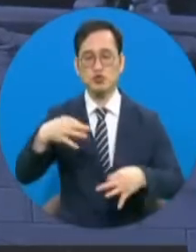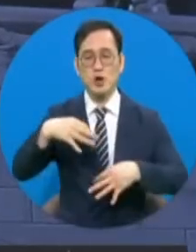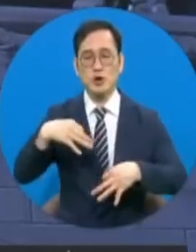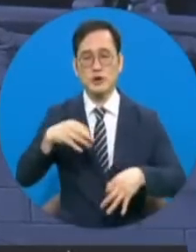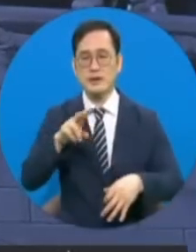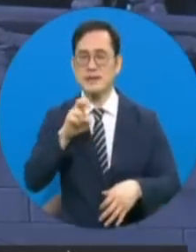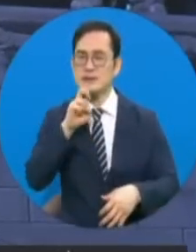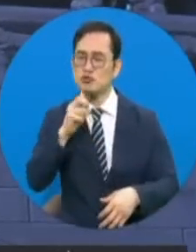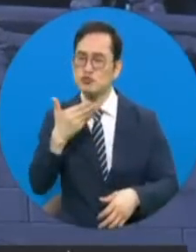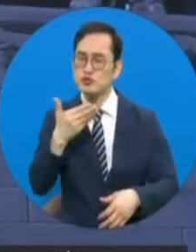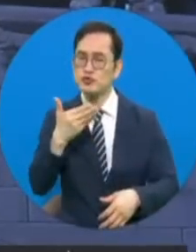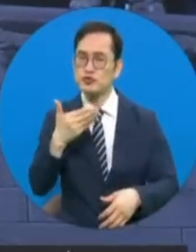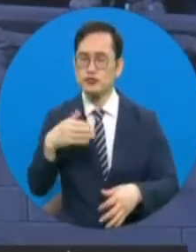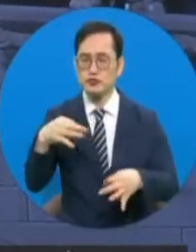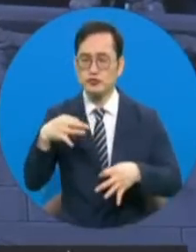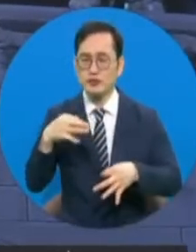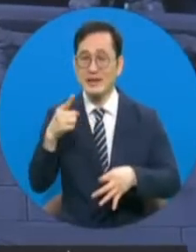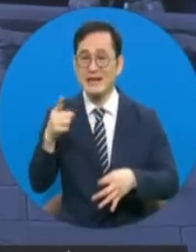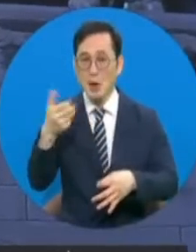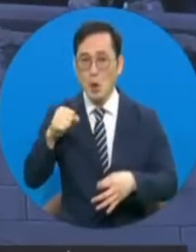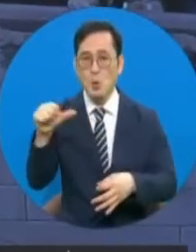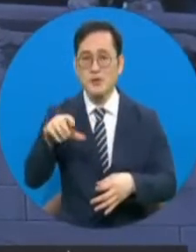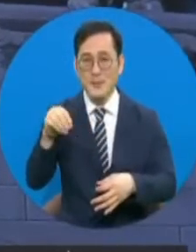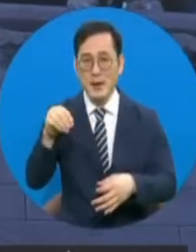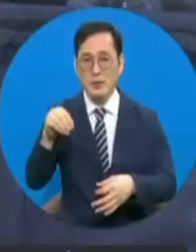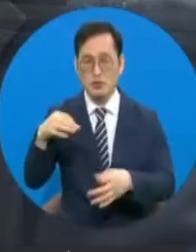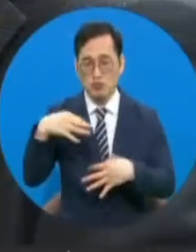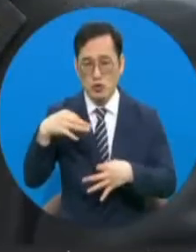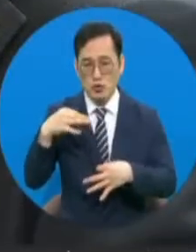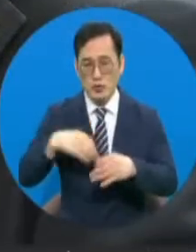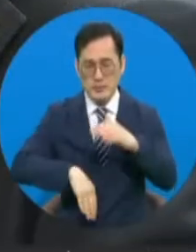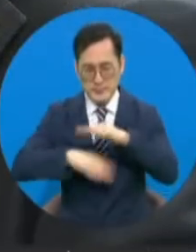후원금을 모두 다 채웠다라는 보도가 나왔습니다